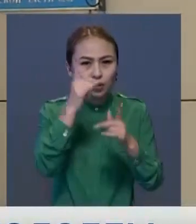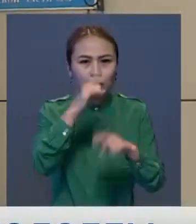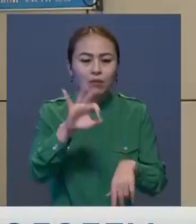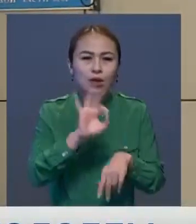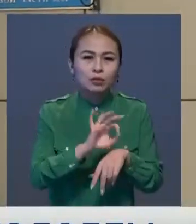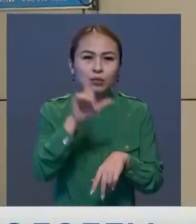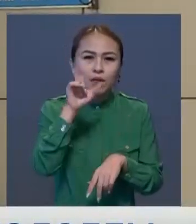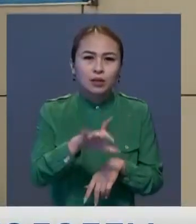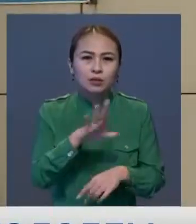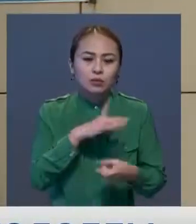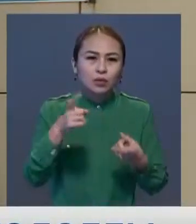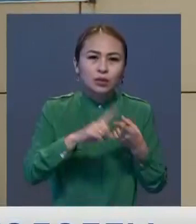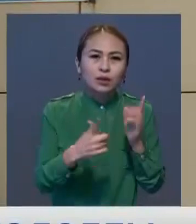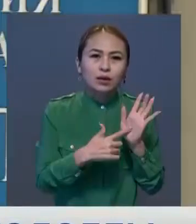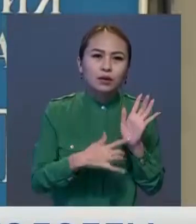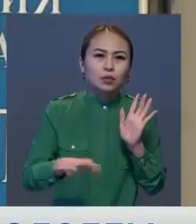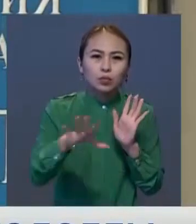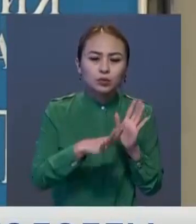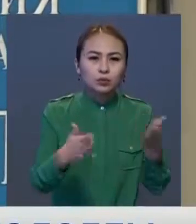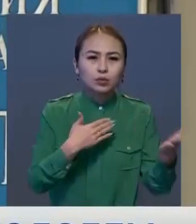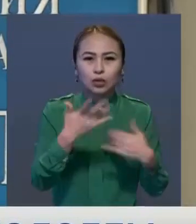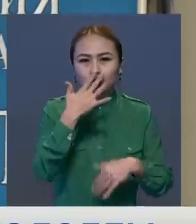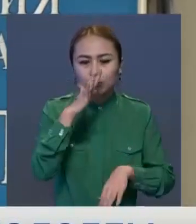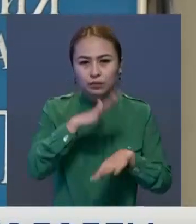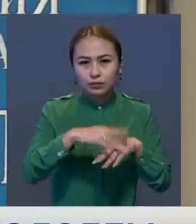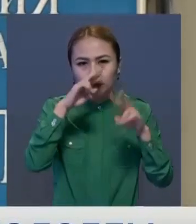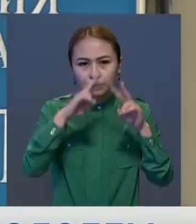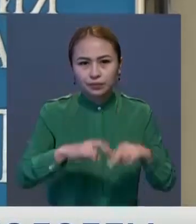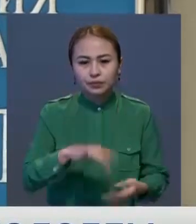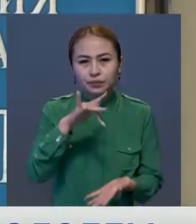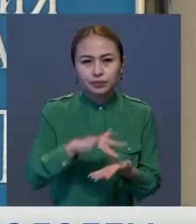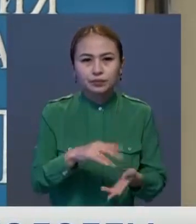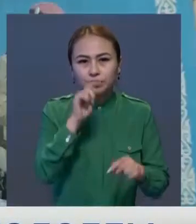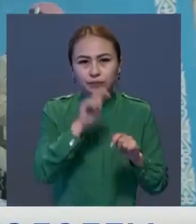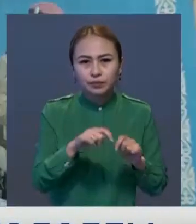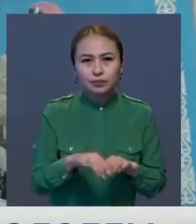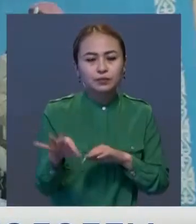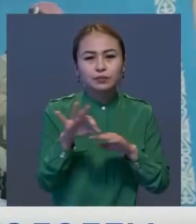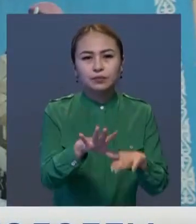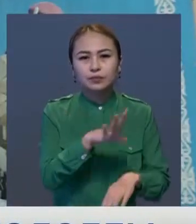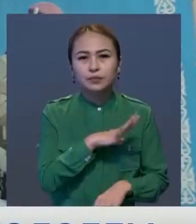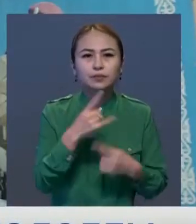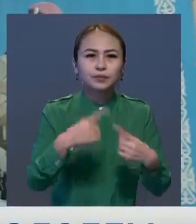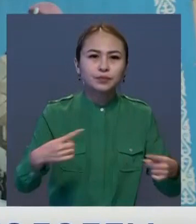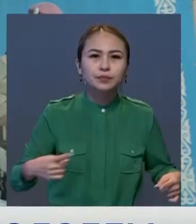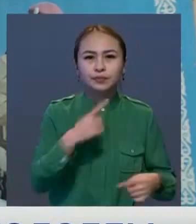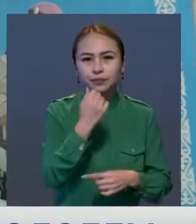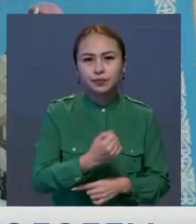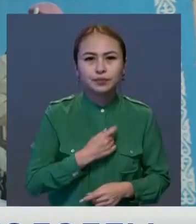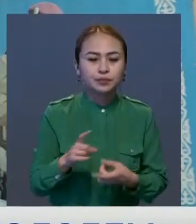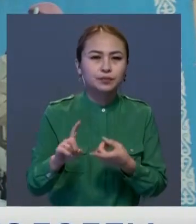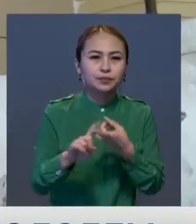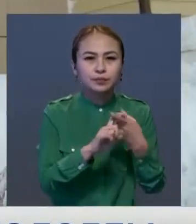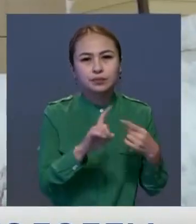болды. Марқұммен байланыста болғандар Қарағанды облысы бойынша ұлттық сараптама орталығында тексерістен өтті. Өзге сарбаздардан